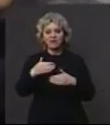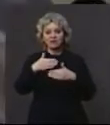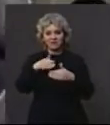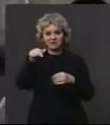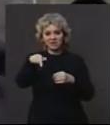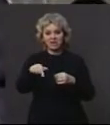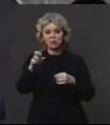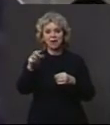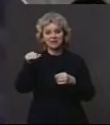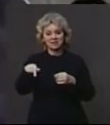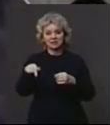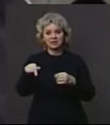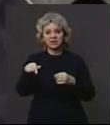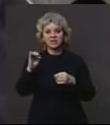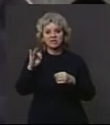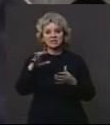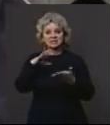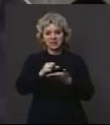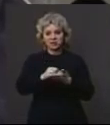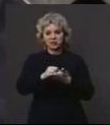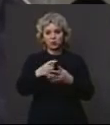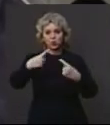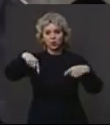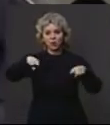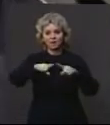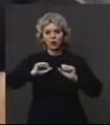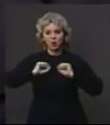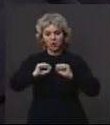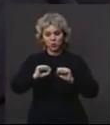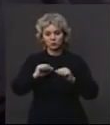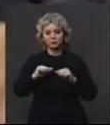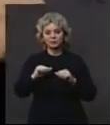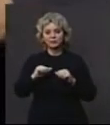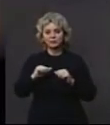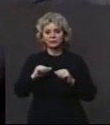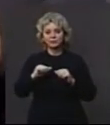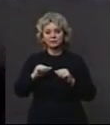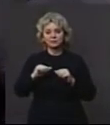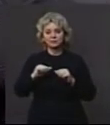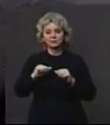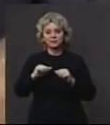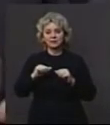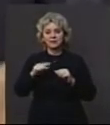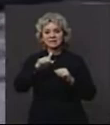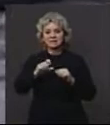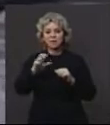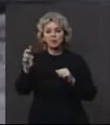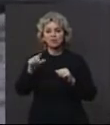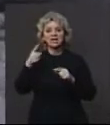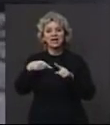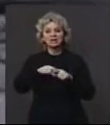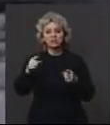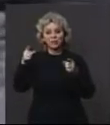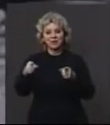из Батайска. И заняли круговую оборону за Батайском. И вот